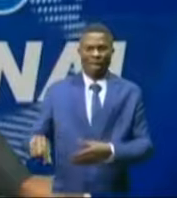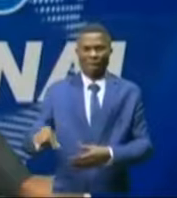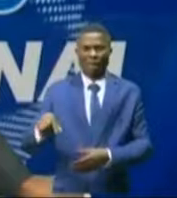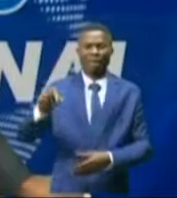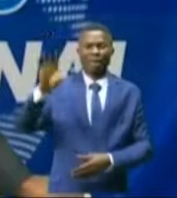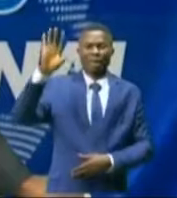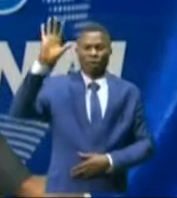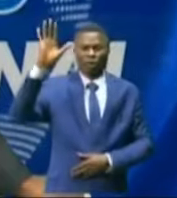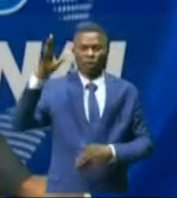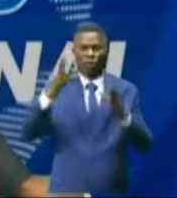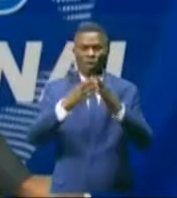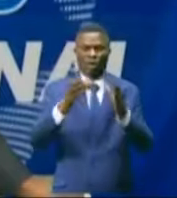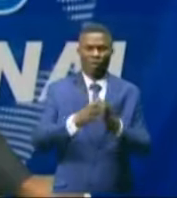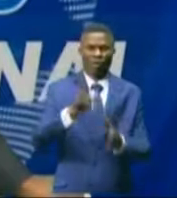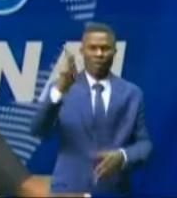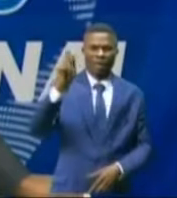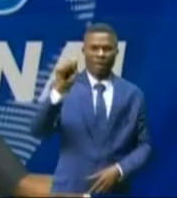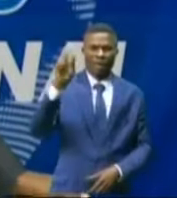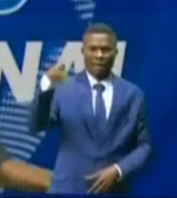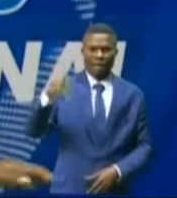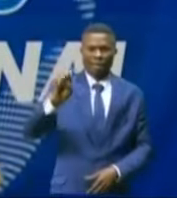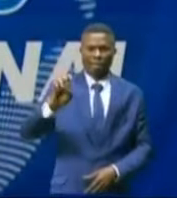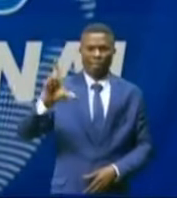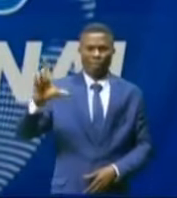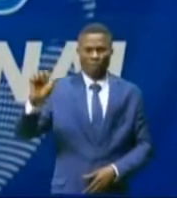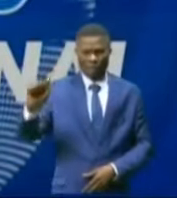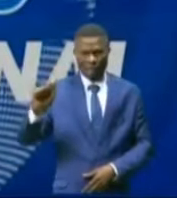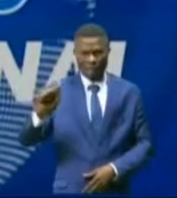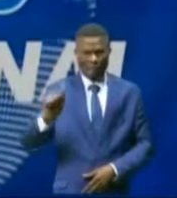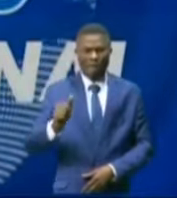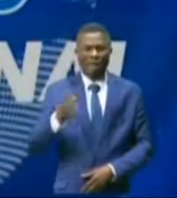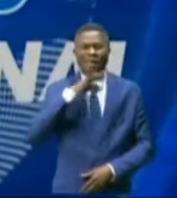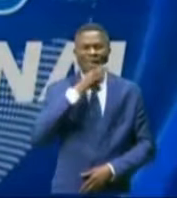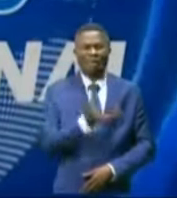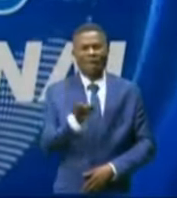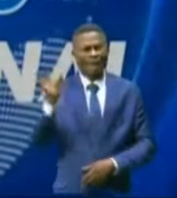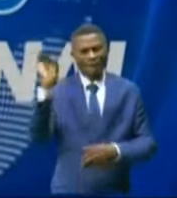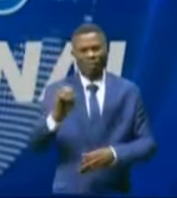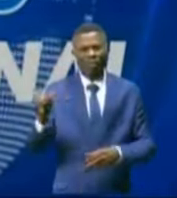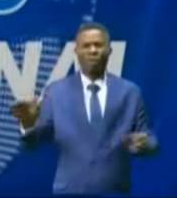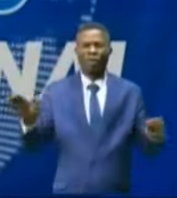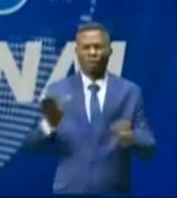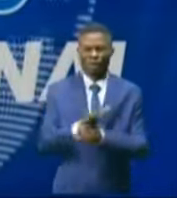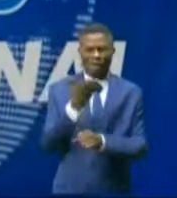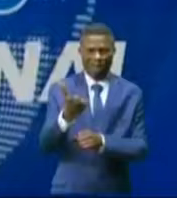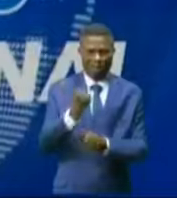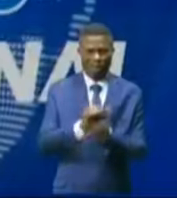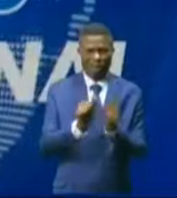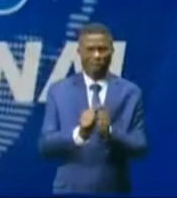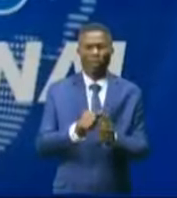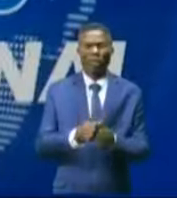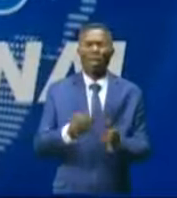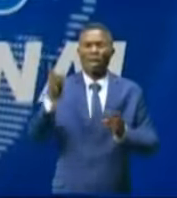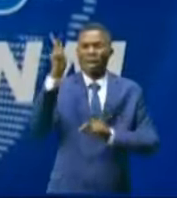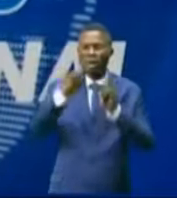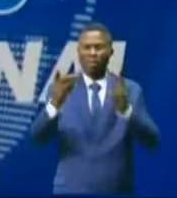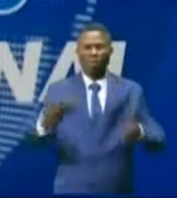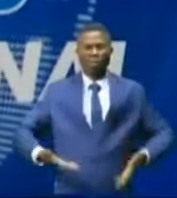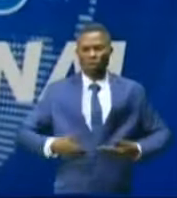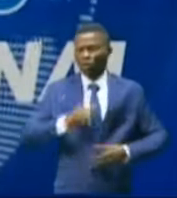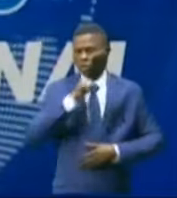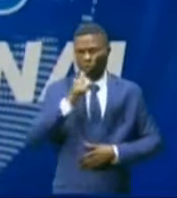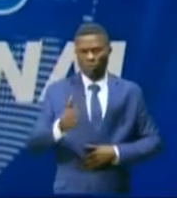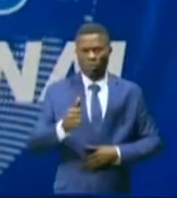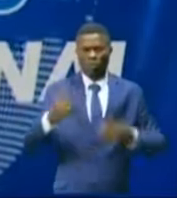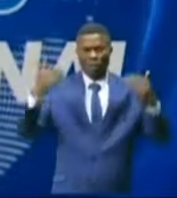Medical Capella. Les manques d'évacuation des poubelles publiques qui ont débordé est à la base de cette situation. Indignée face à l'indifférence